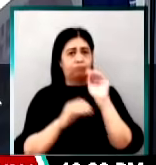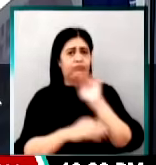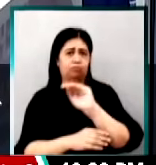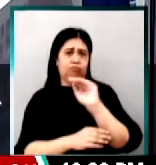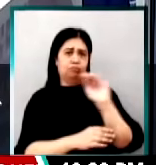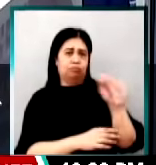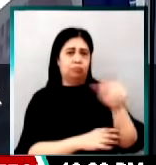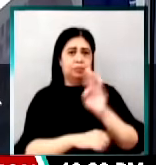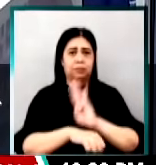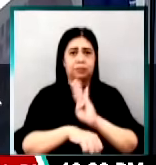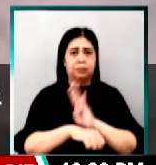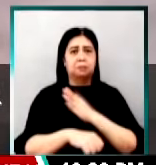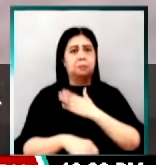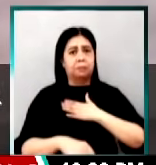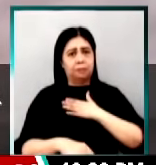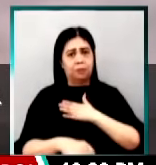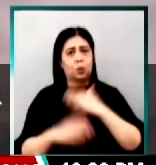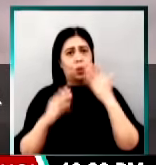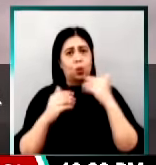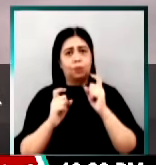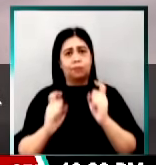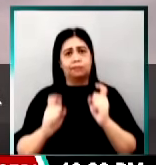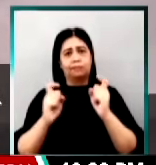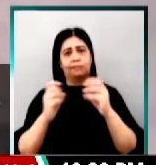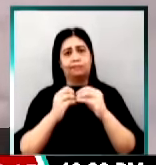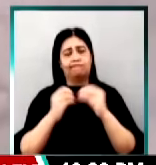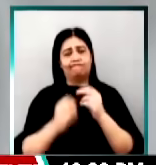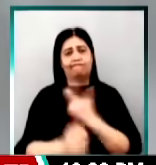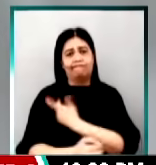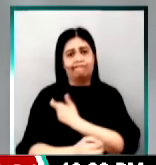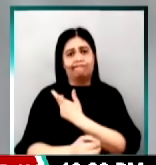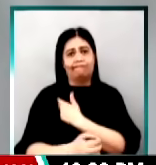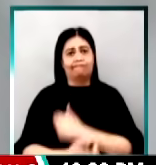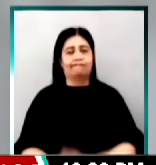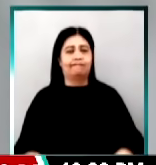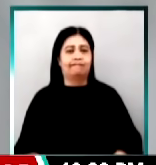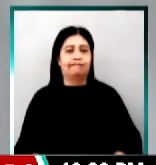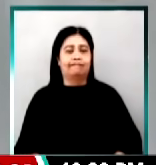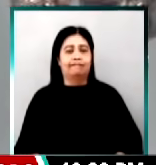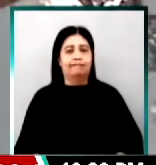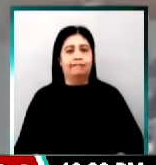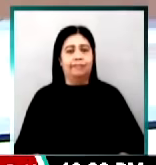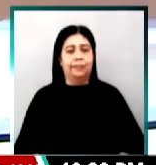negosyante na sana ay pabilisin pa ang pagbabakuna. Leigh Alves, GMA News.